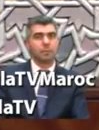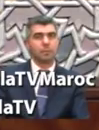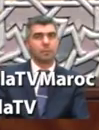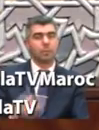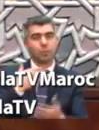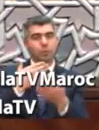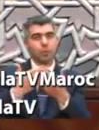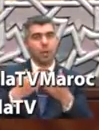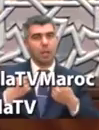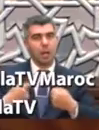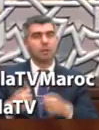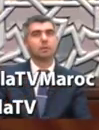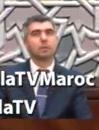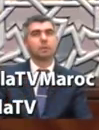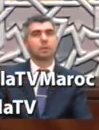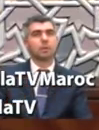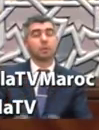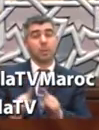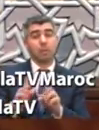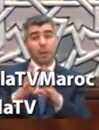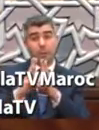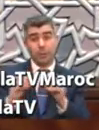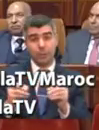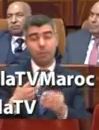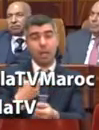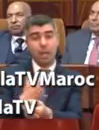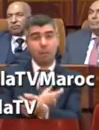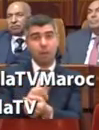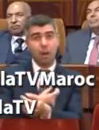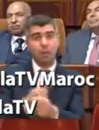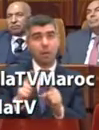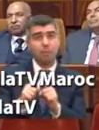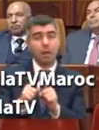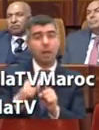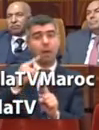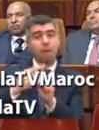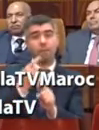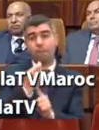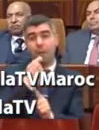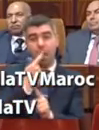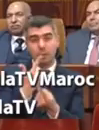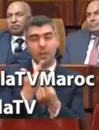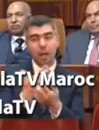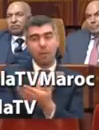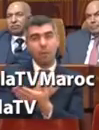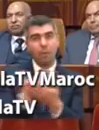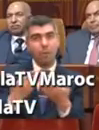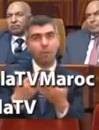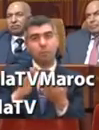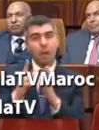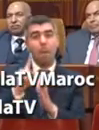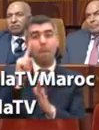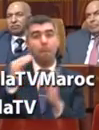شكرا سيد الرئيس. سيد الوزير، انقطاع مادة الأنسولين ونفاذه من الصيدليات والمستشفيات العمومية خلى مليون